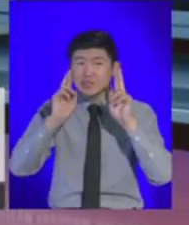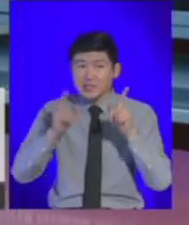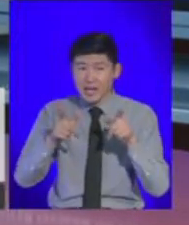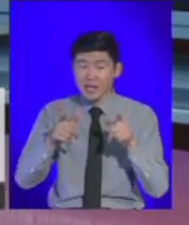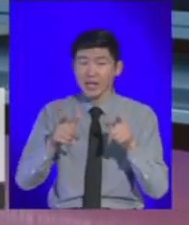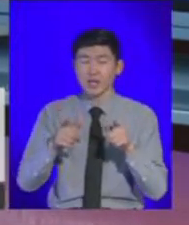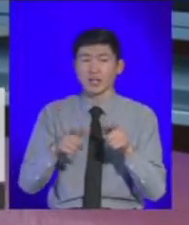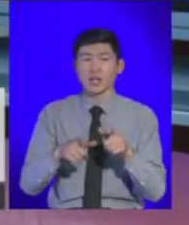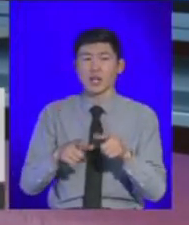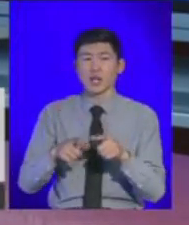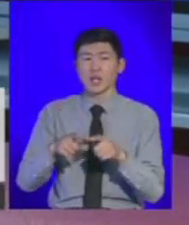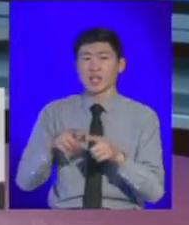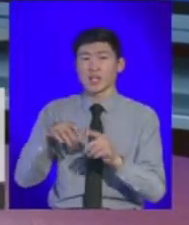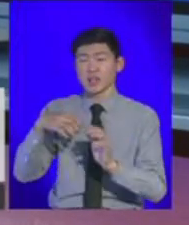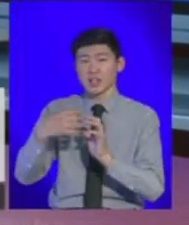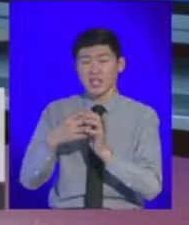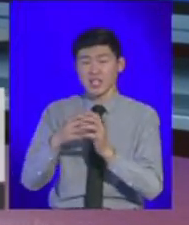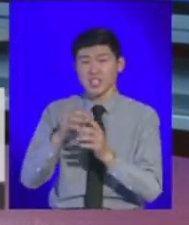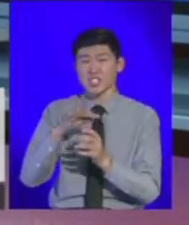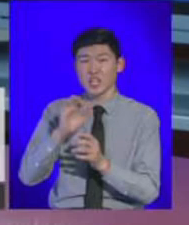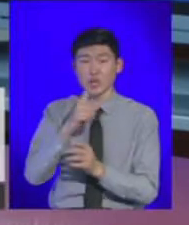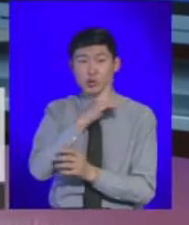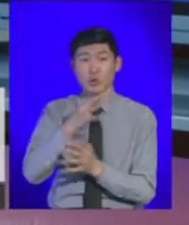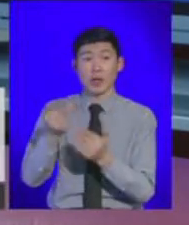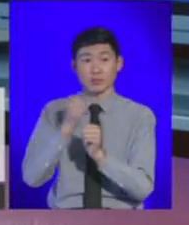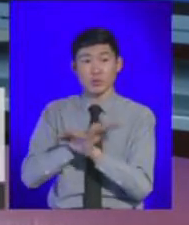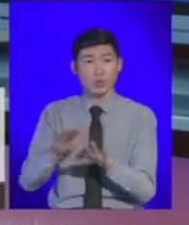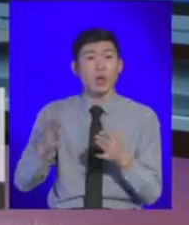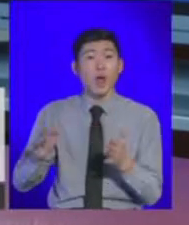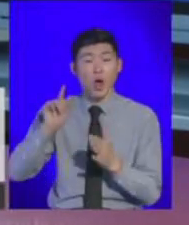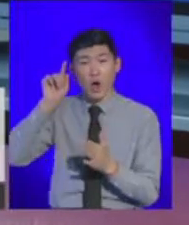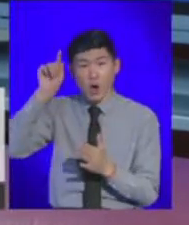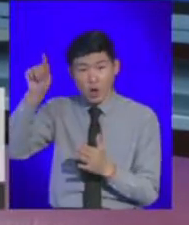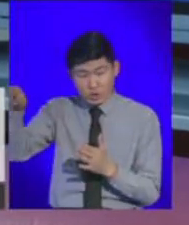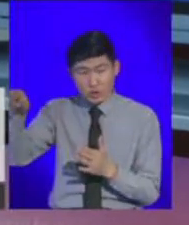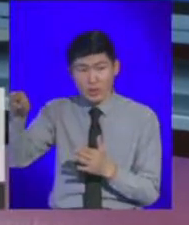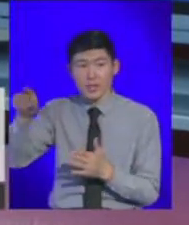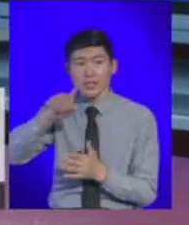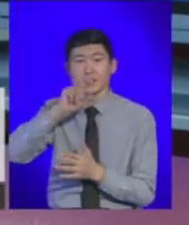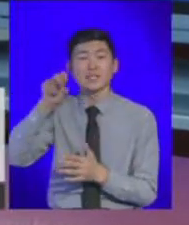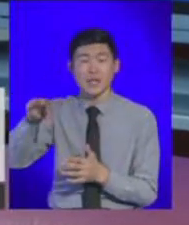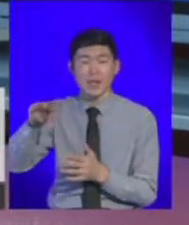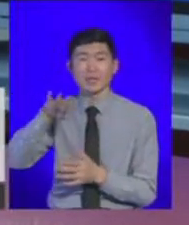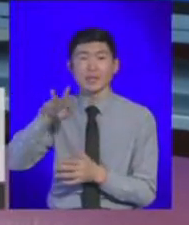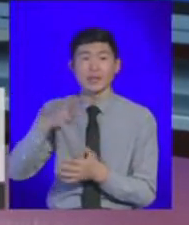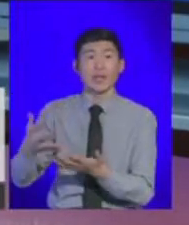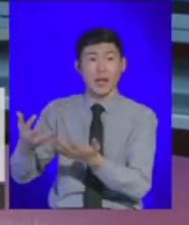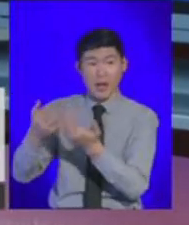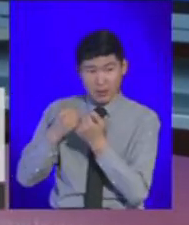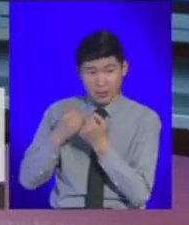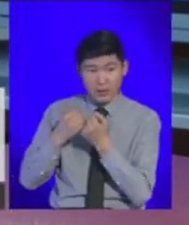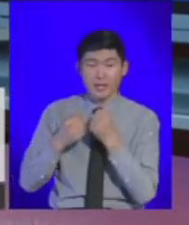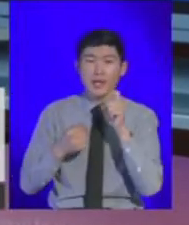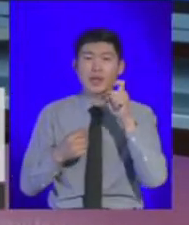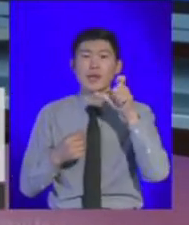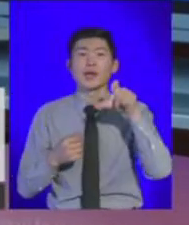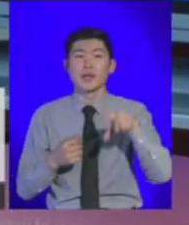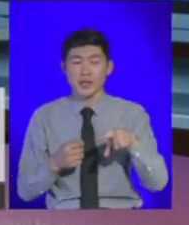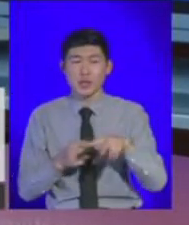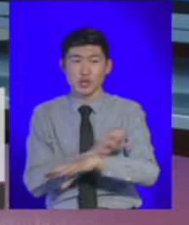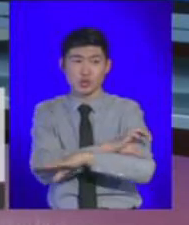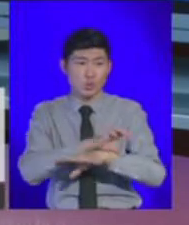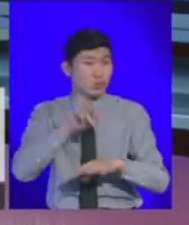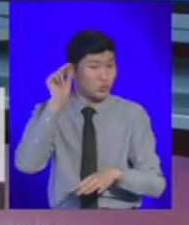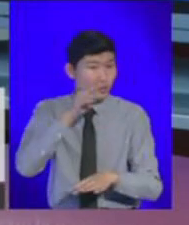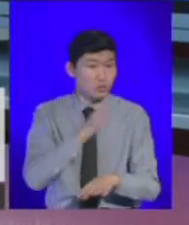дэлхийн шилдэг зүг авсан хүүхдүүд нь болохоор очиод нөгөө сургуулийн зөвлөлийн сангаас тэтгэлэг аваад тэгээд хилний сургуультанд сурцсан хүүхдүүд